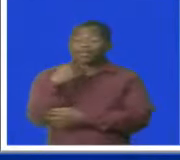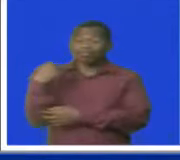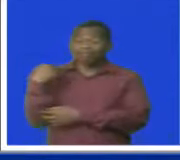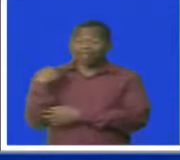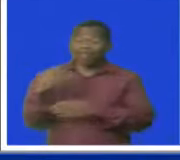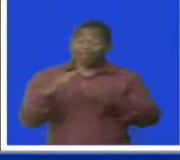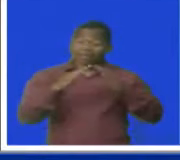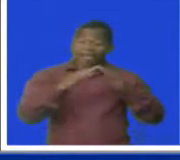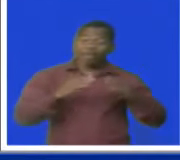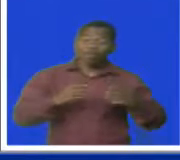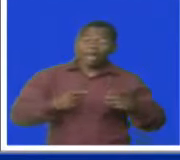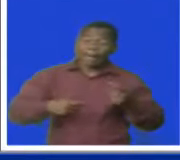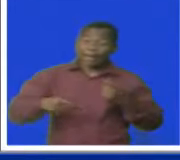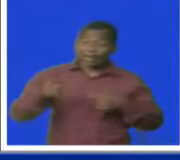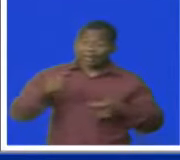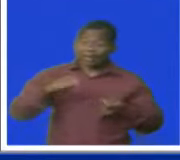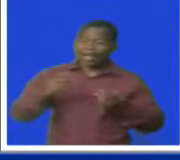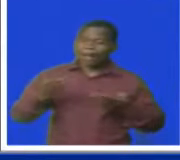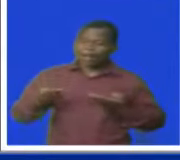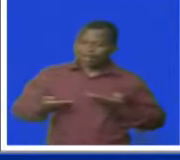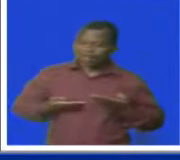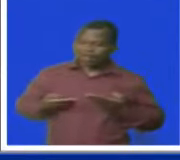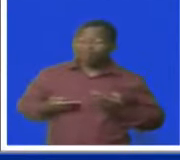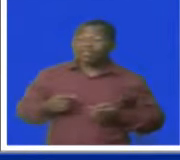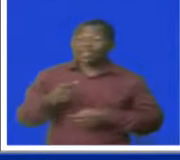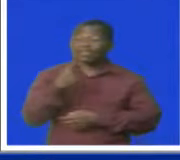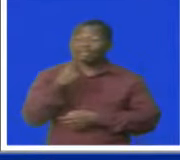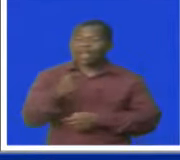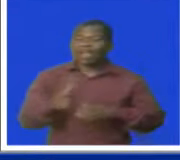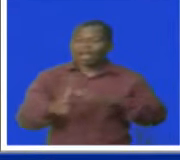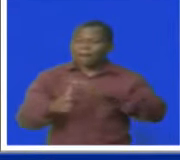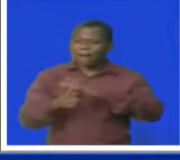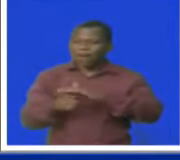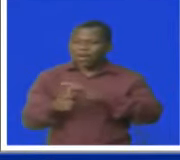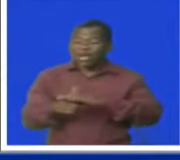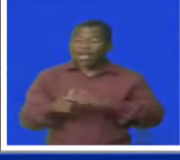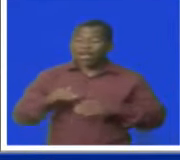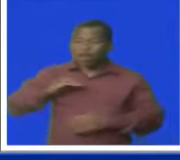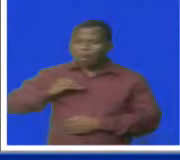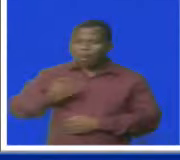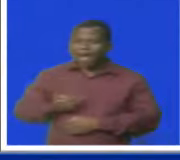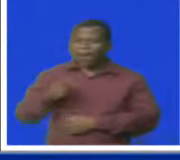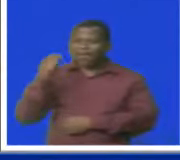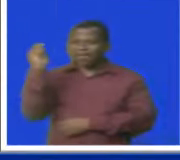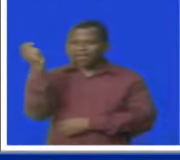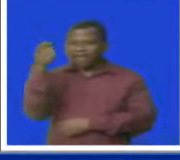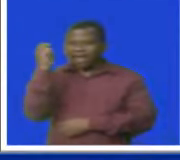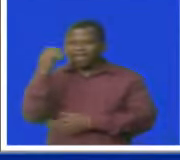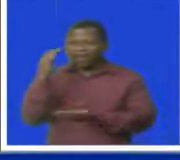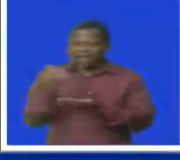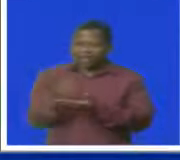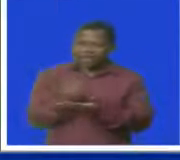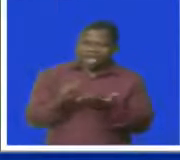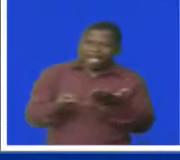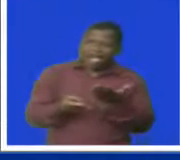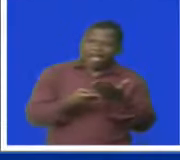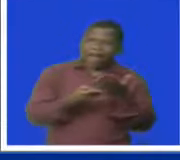ithi kubalulekile ukuthi bonke bomake ikakhulu labo labasemakhaya bathole lusito kute bhizinisi.